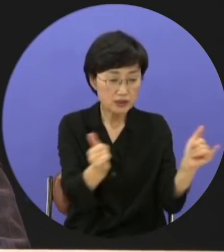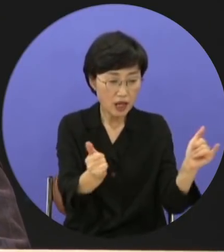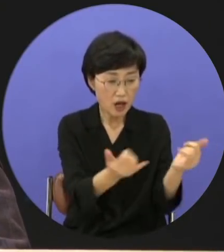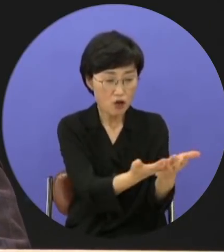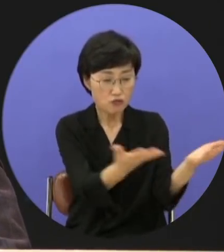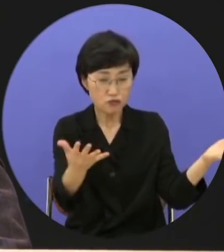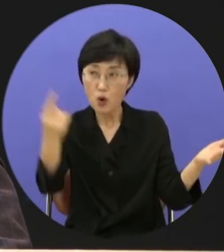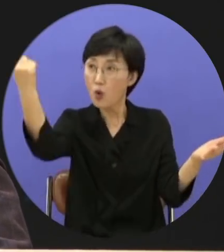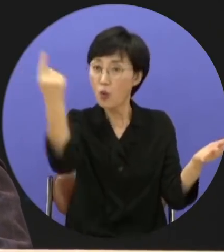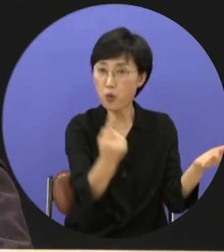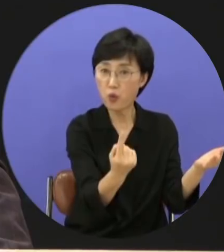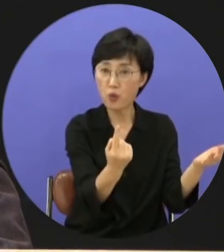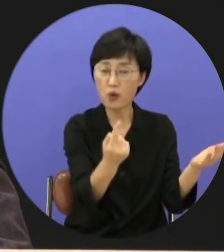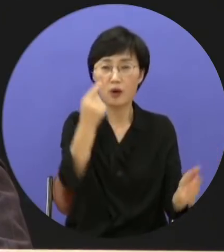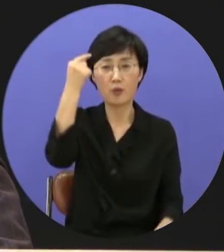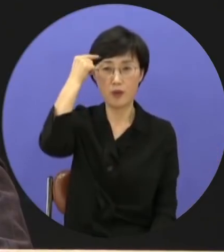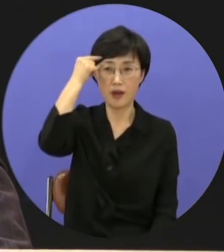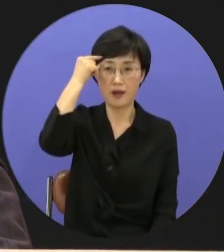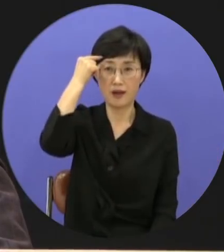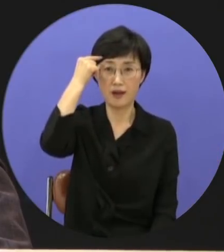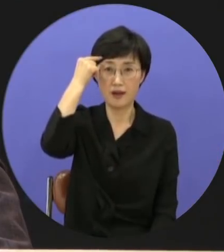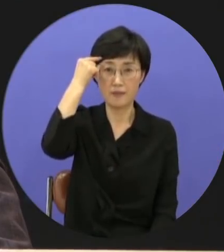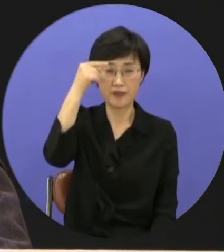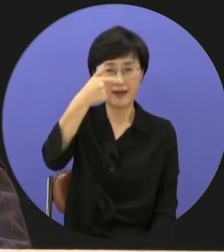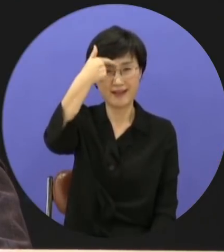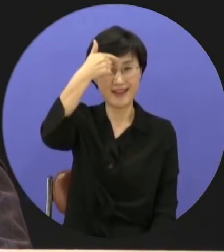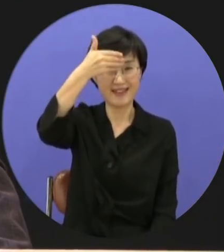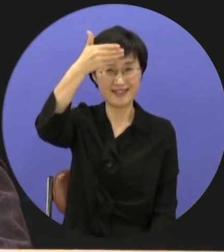그렇습니까? Why? 그때 당시에